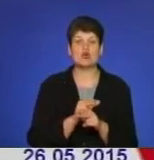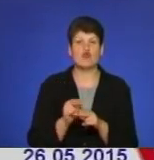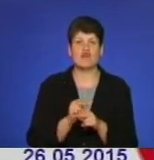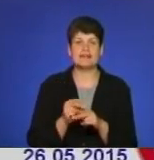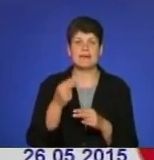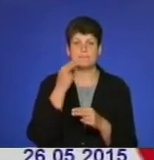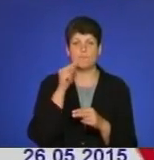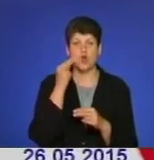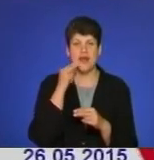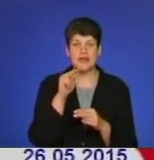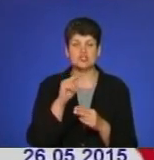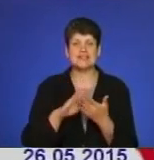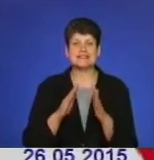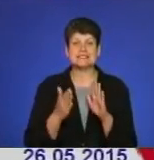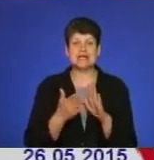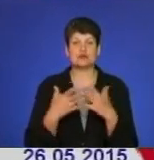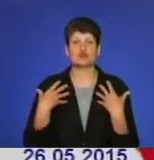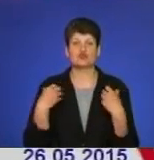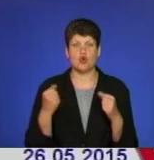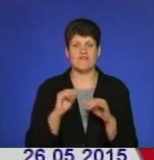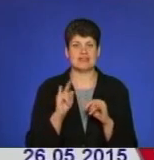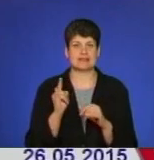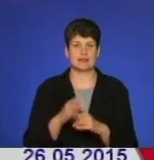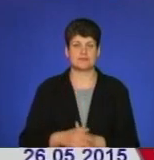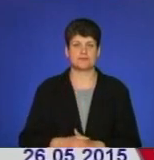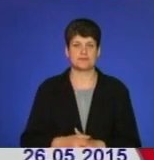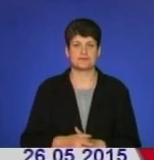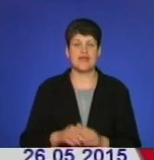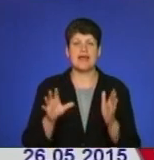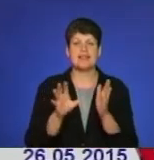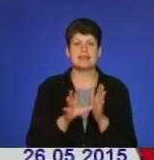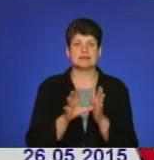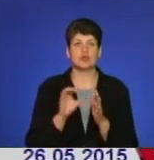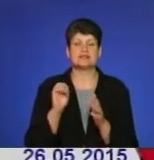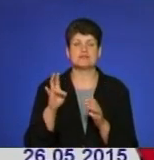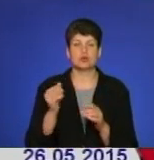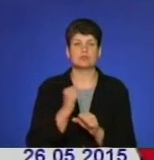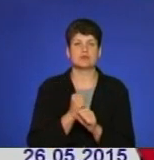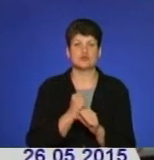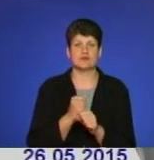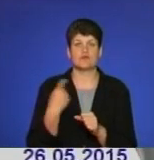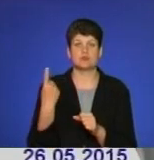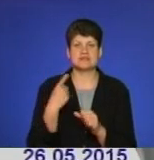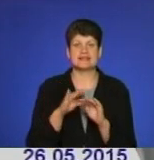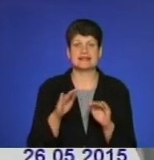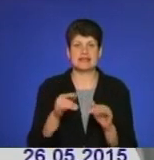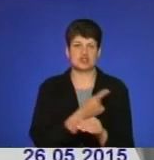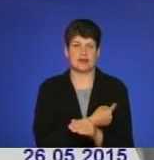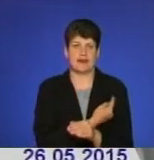для покращення стану здоров'я дитини. Електроенцефалограф працюватиме в обласній дитячій лікарні.